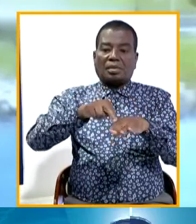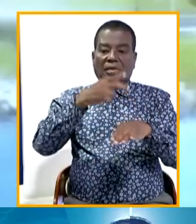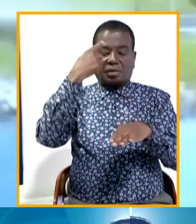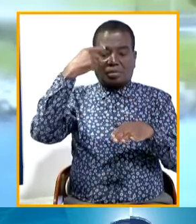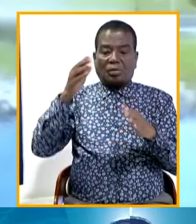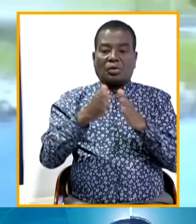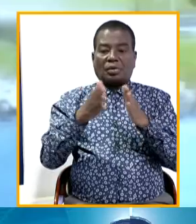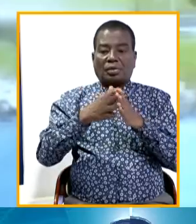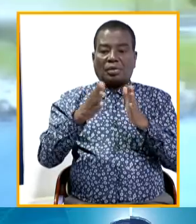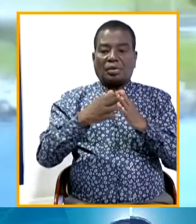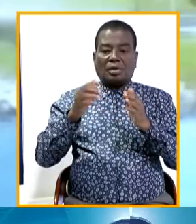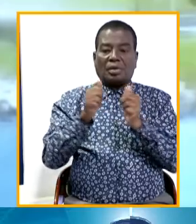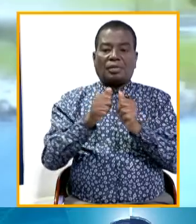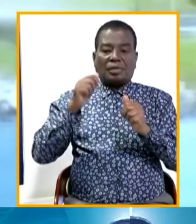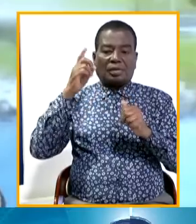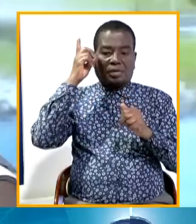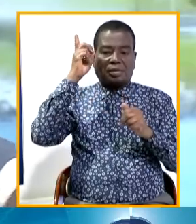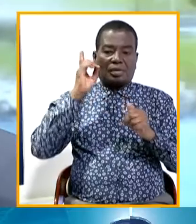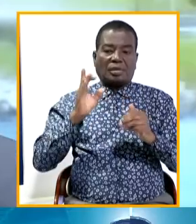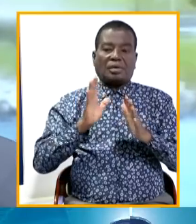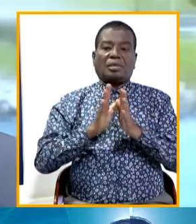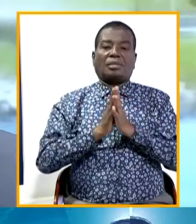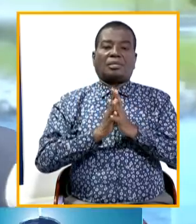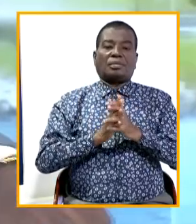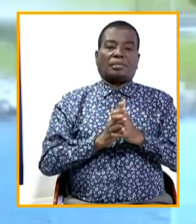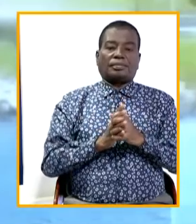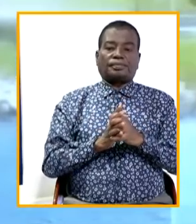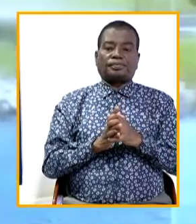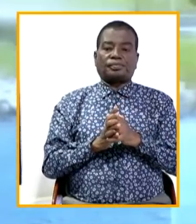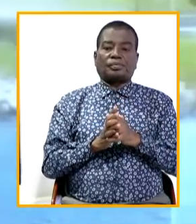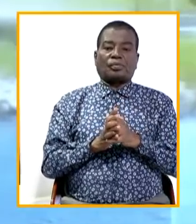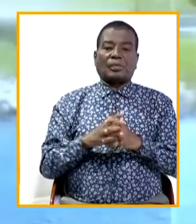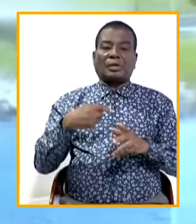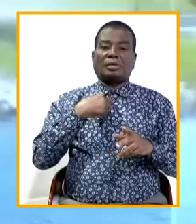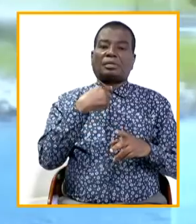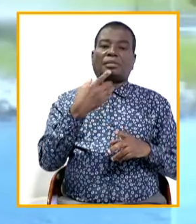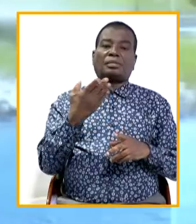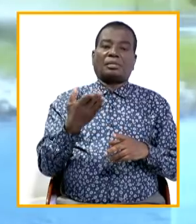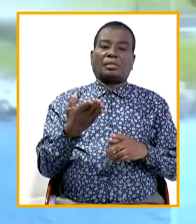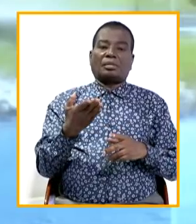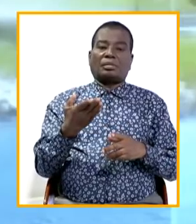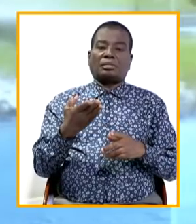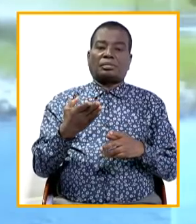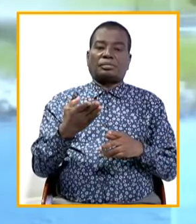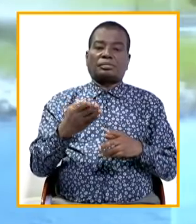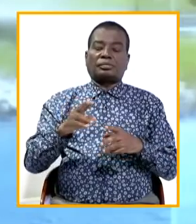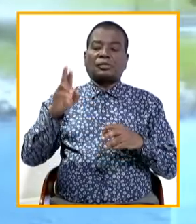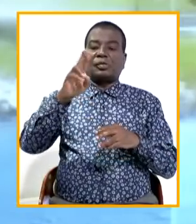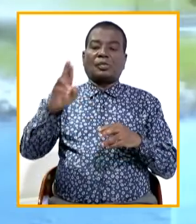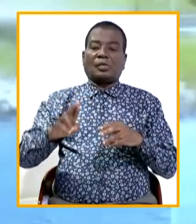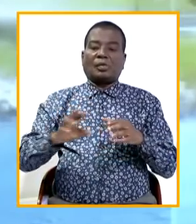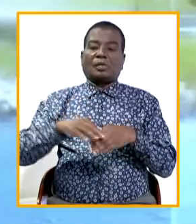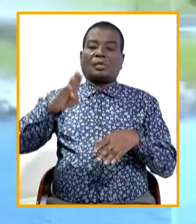2020-348 du 19 mars 2020. Je vous le disais tout à l'heure en titre, les résultats